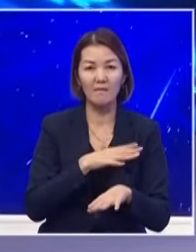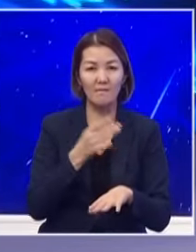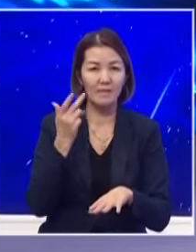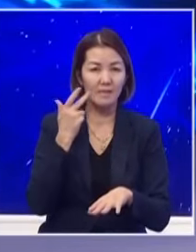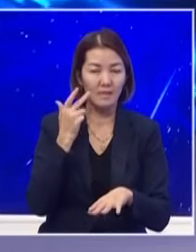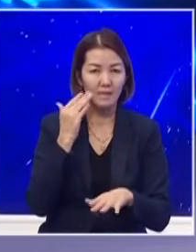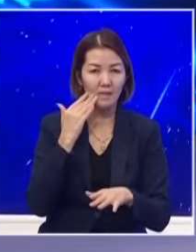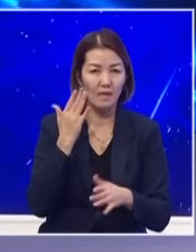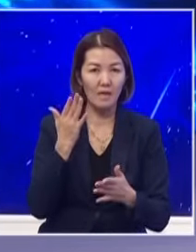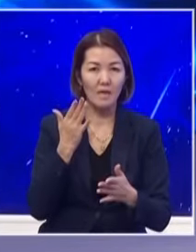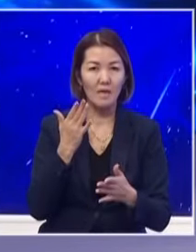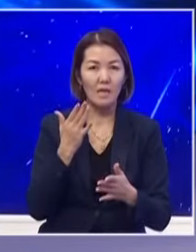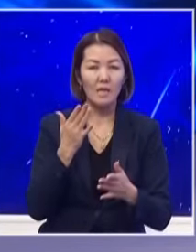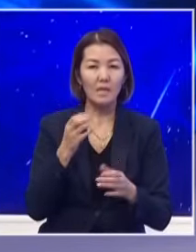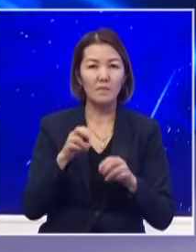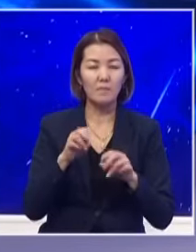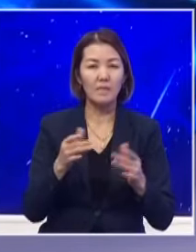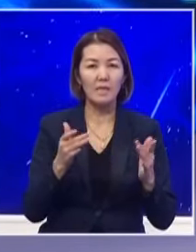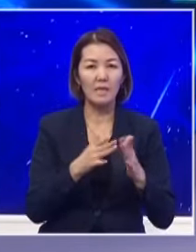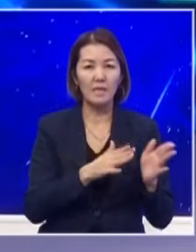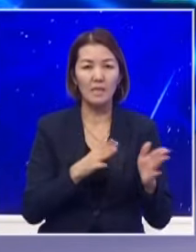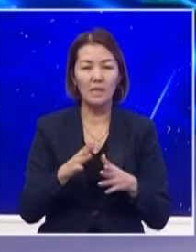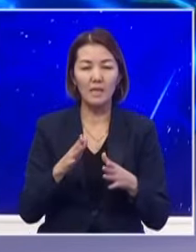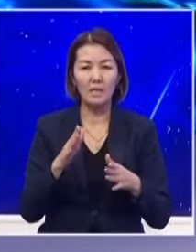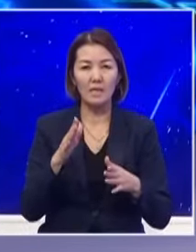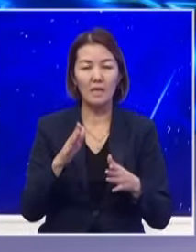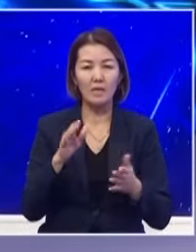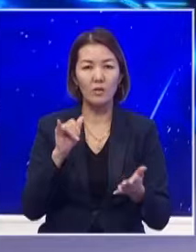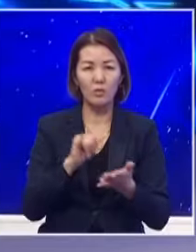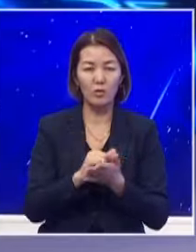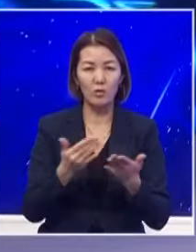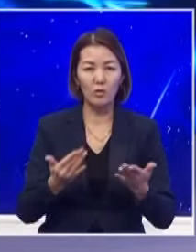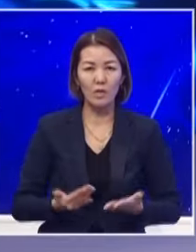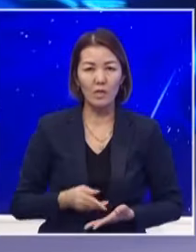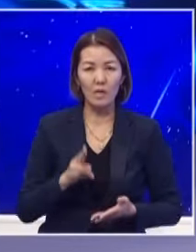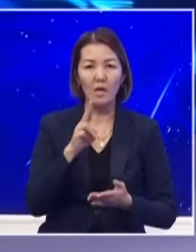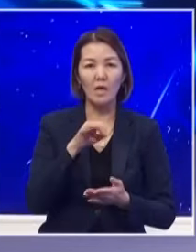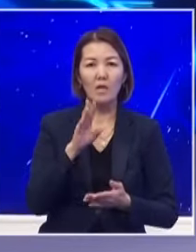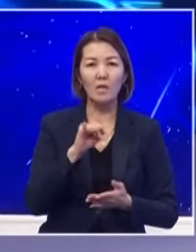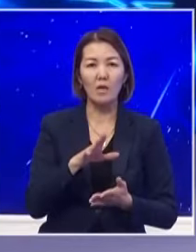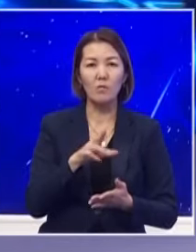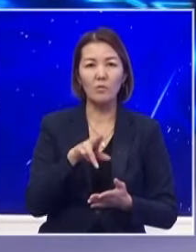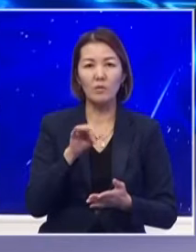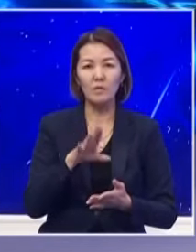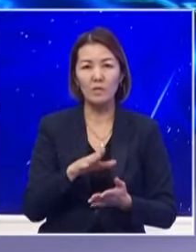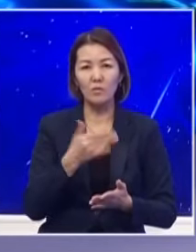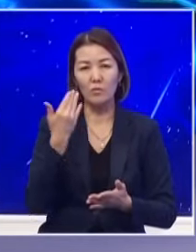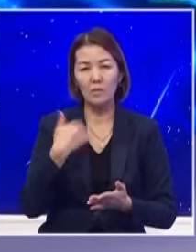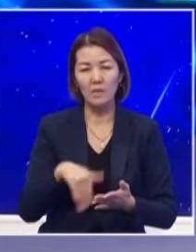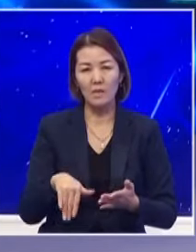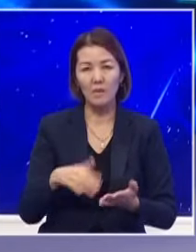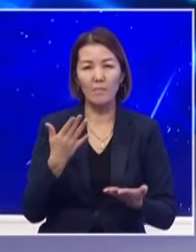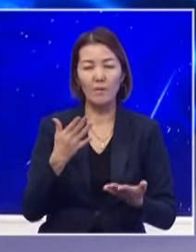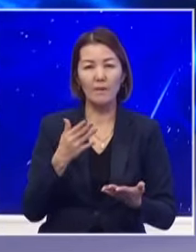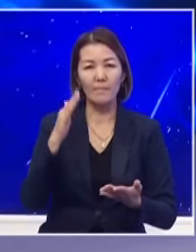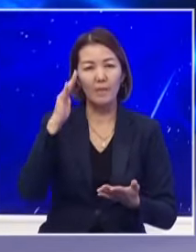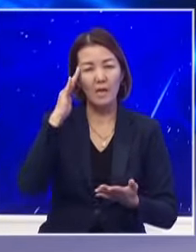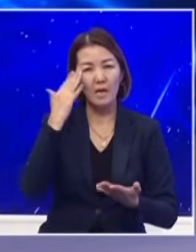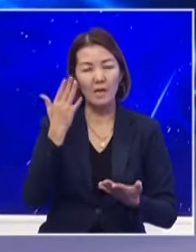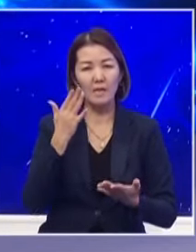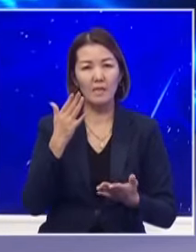балалар арнаулы интернат үйлерінде тәрбиеленеді. Талдықорған қаласында Даун синдромы, церебральды сал ауру және ақыл-ой кемістігі